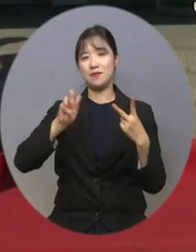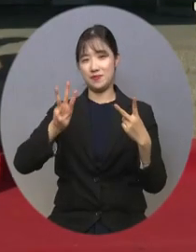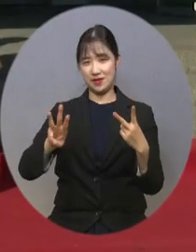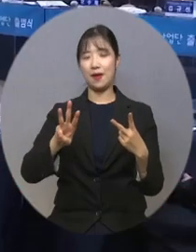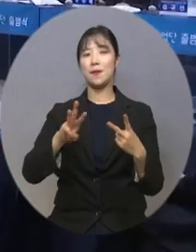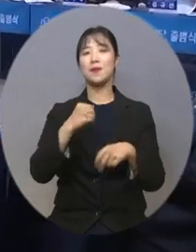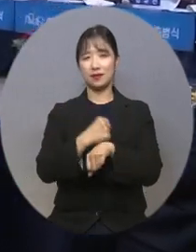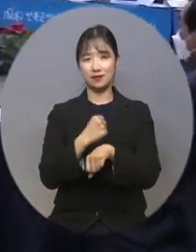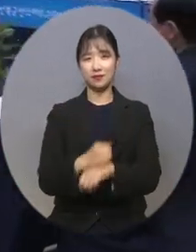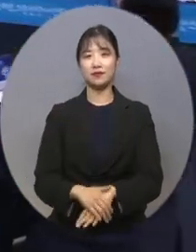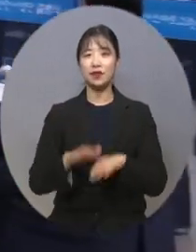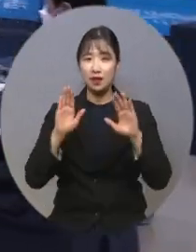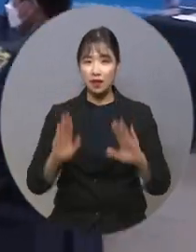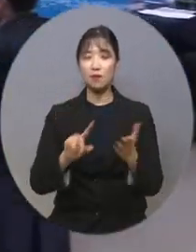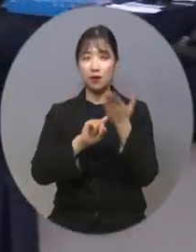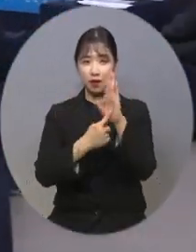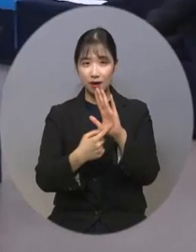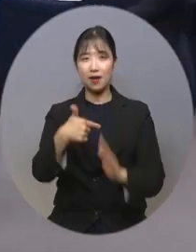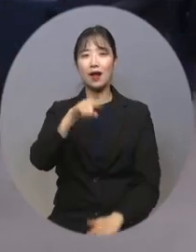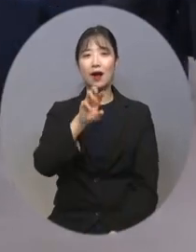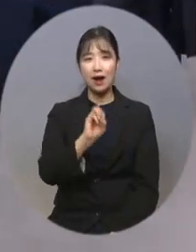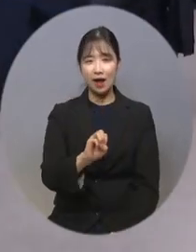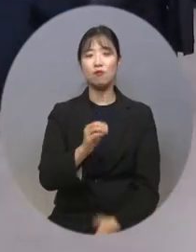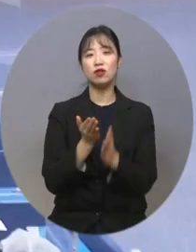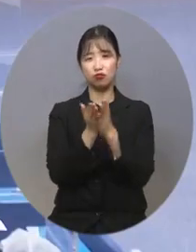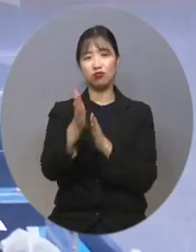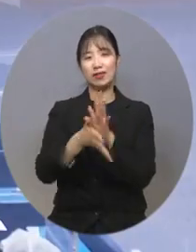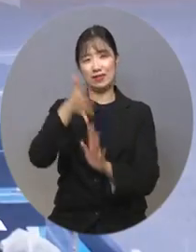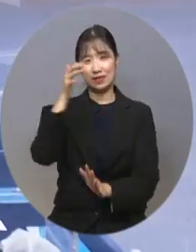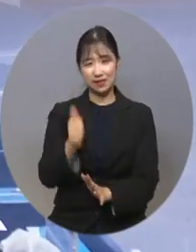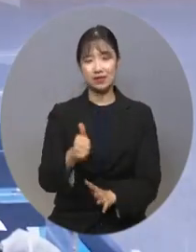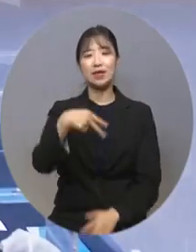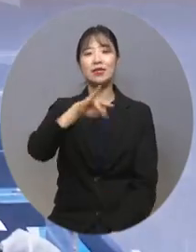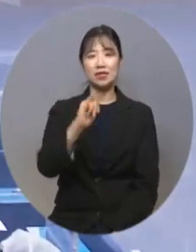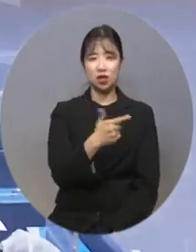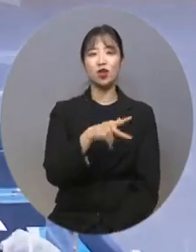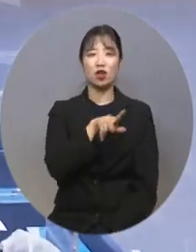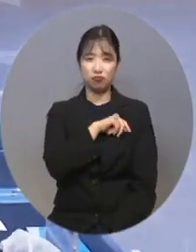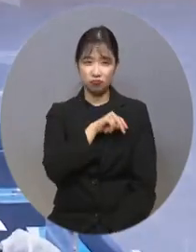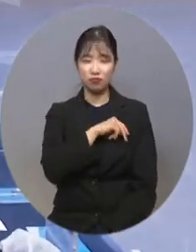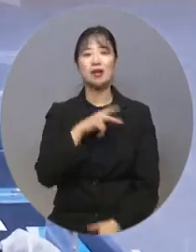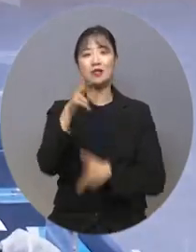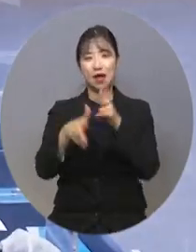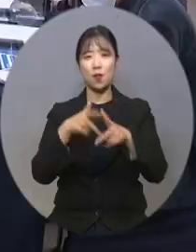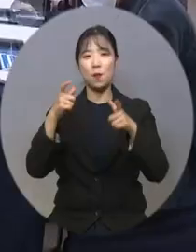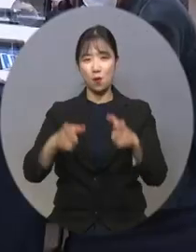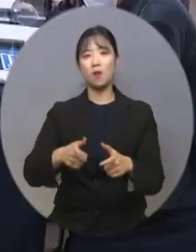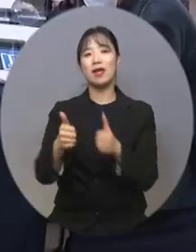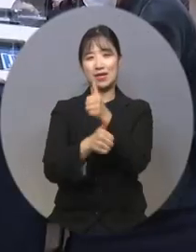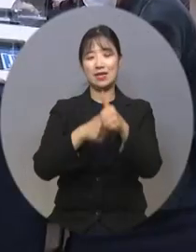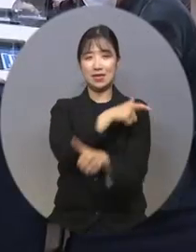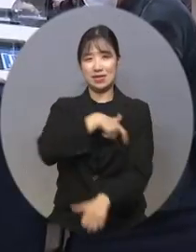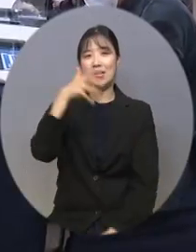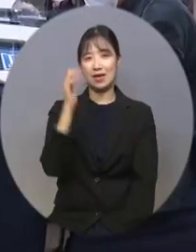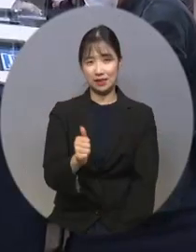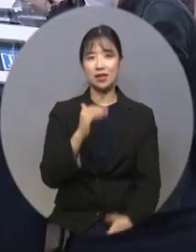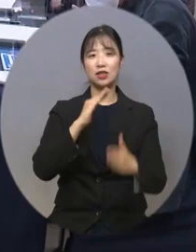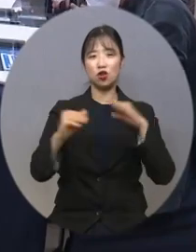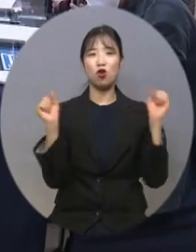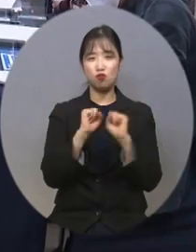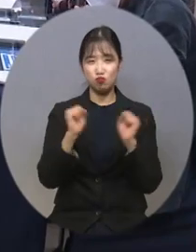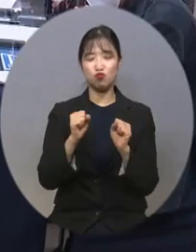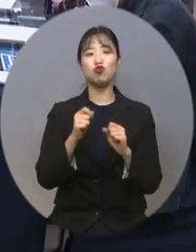진행했습니다. 이번 출범식에는 강임준 군산시장과 신영대 국회의원, 산업공단 이사장, 전라북도 정무부지사